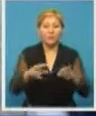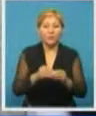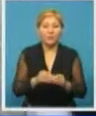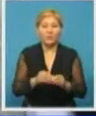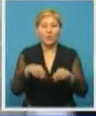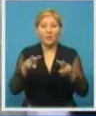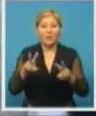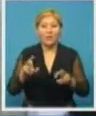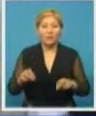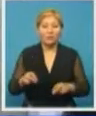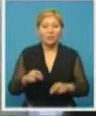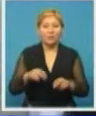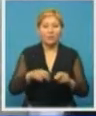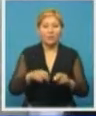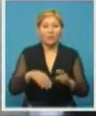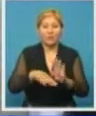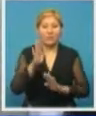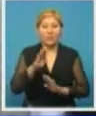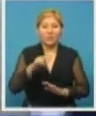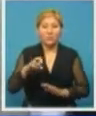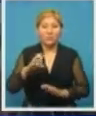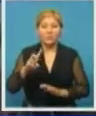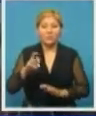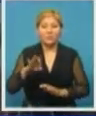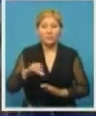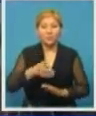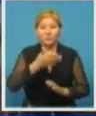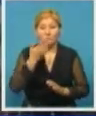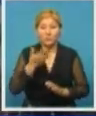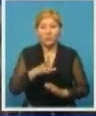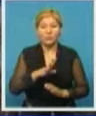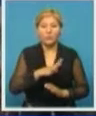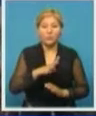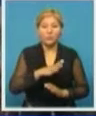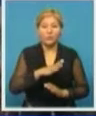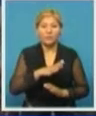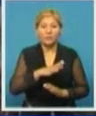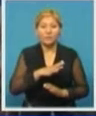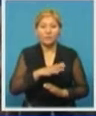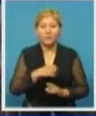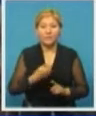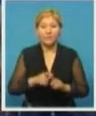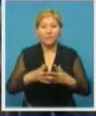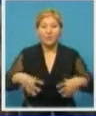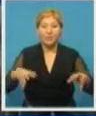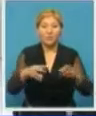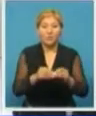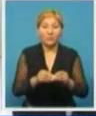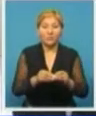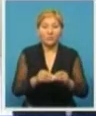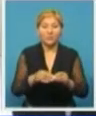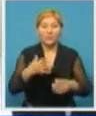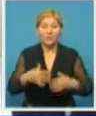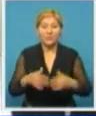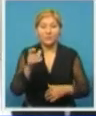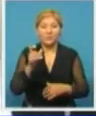мамандарға тәжірибелі психолог Ләззат Қалқабайқызы дәріс оқыды. Ортақ тақырып әлеуметтік әлсіз топтардың көзқарасын белсенді өмірге бейімдеу. Осы